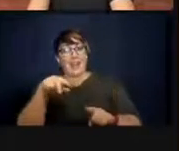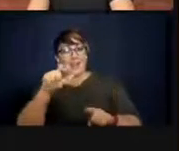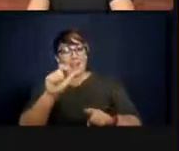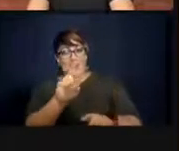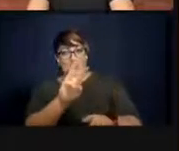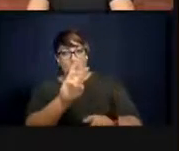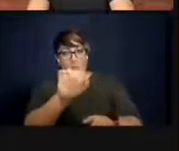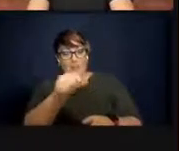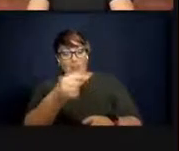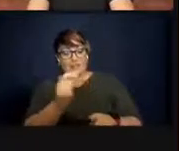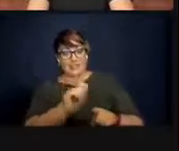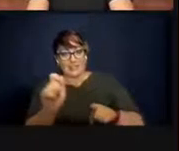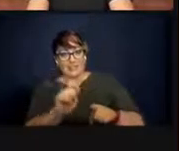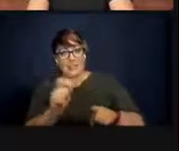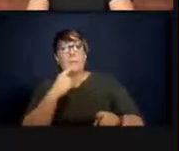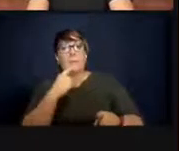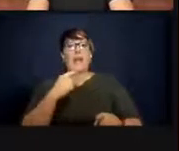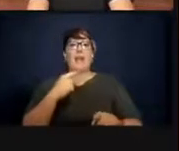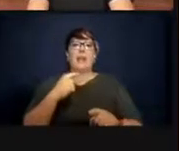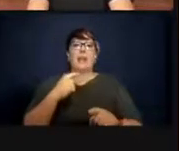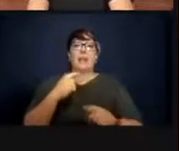Na